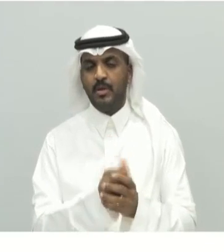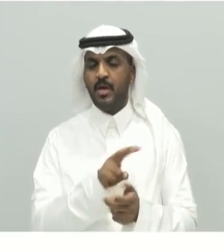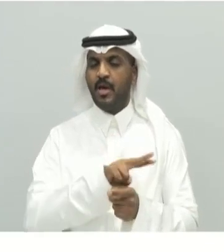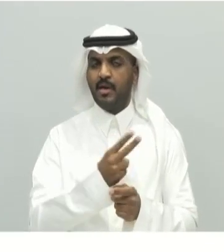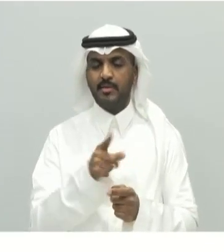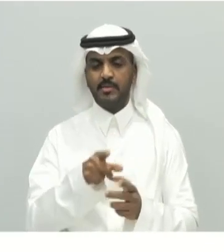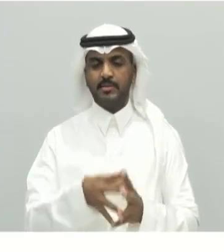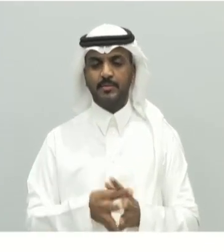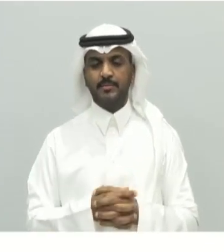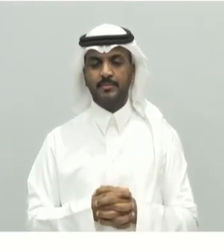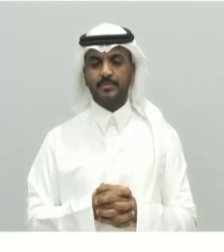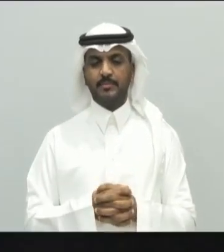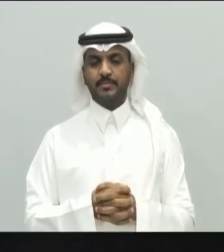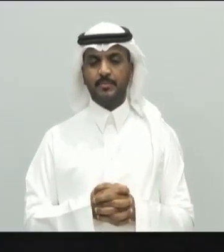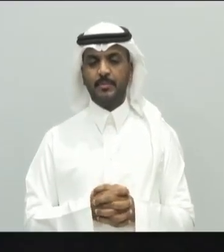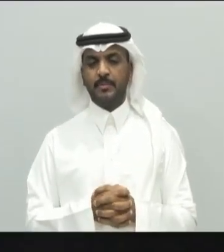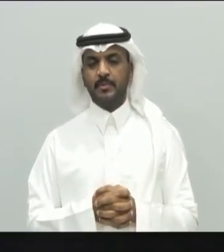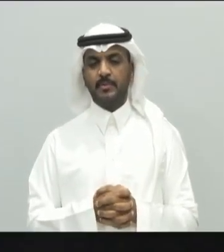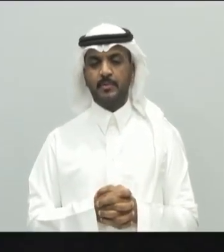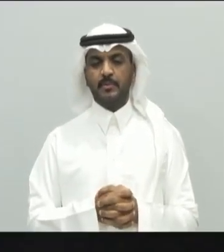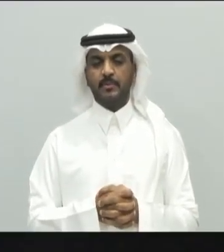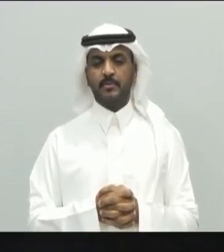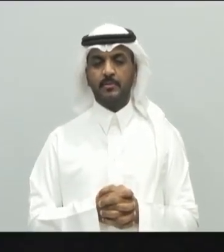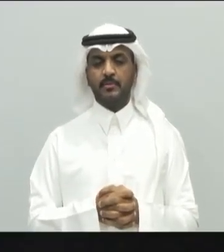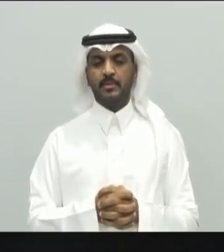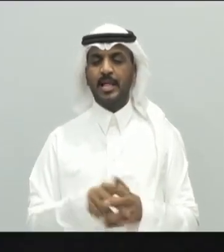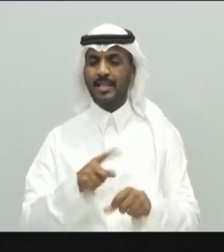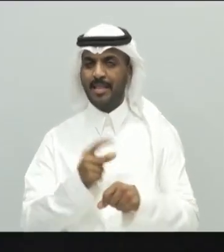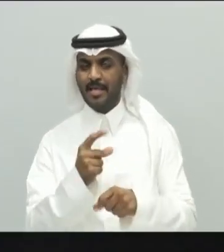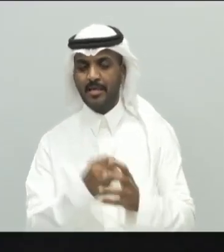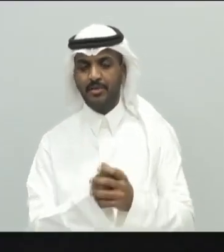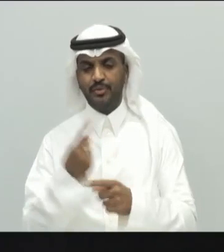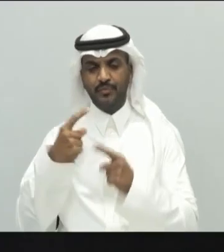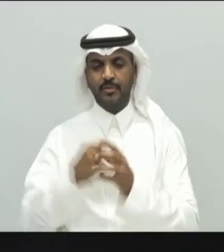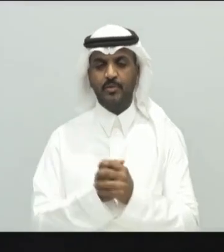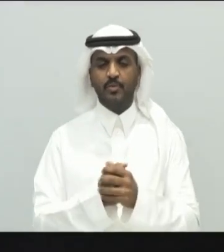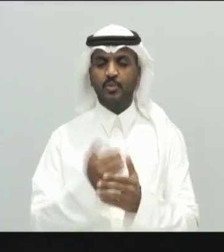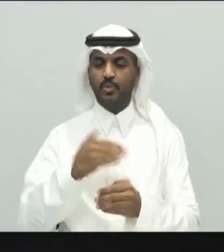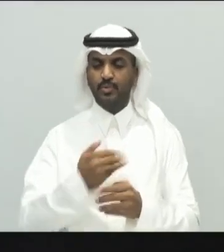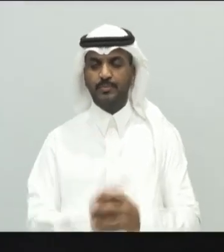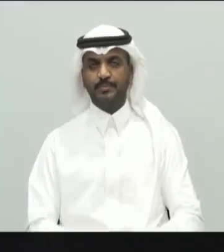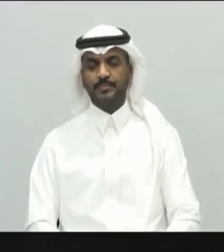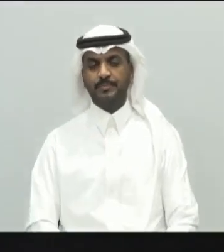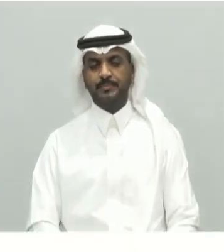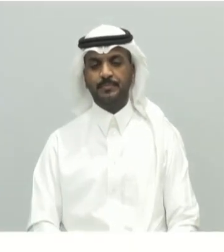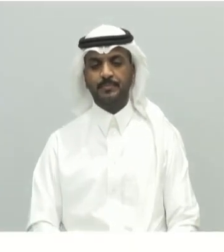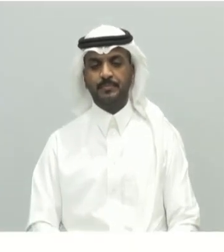العباره غير الصحيحه ح نعطيكم دقيقه للتفكير ونرجع